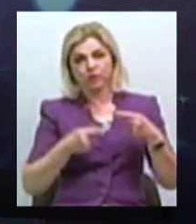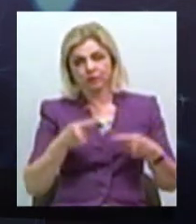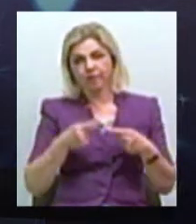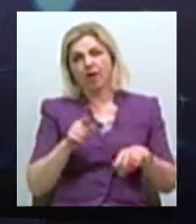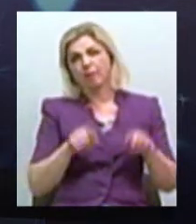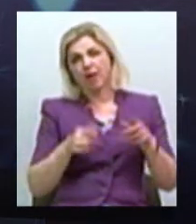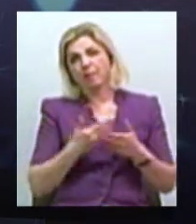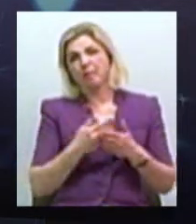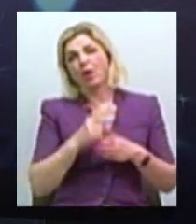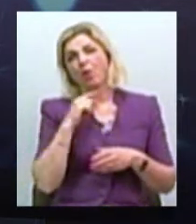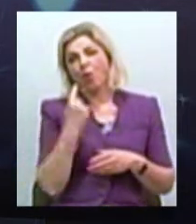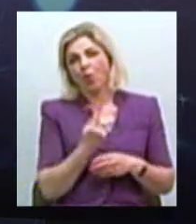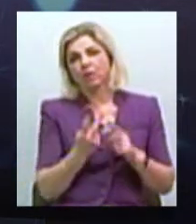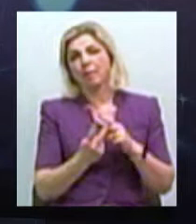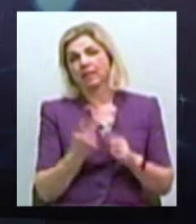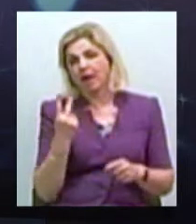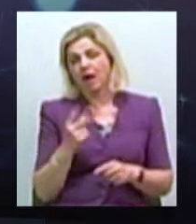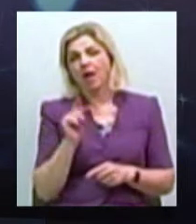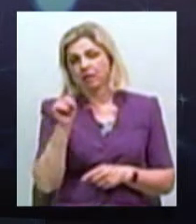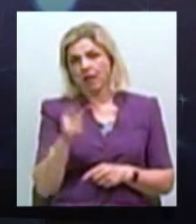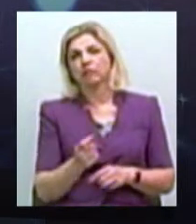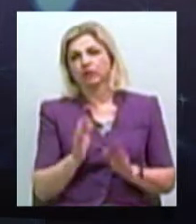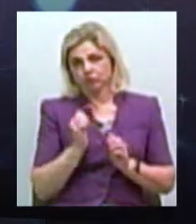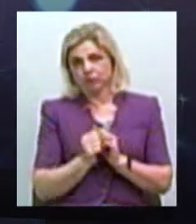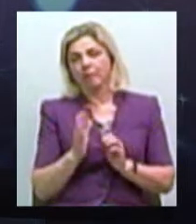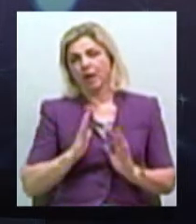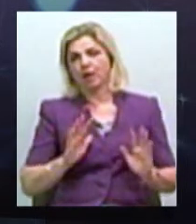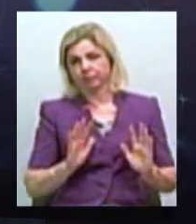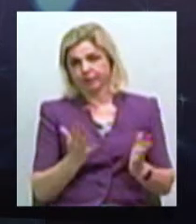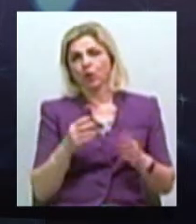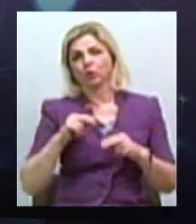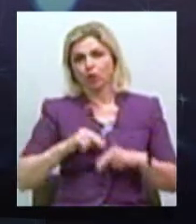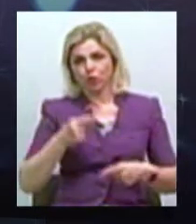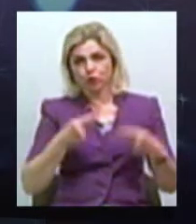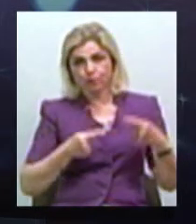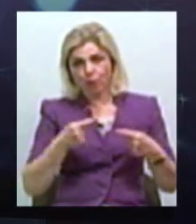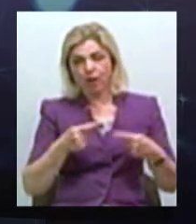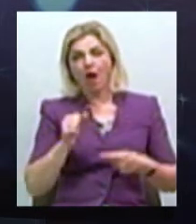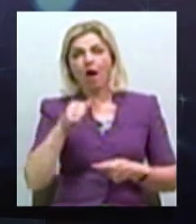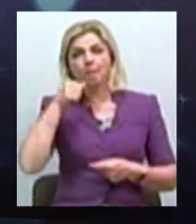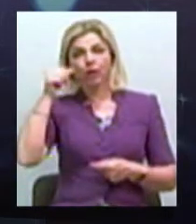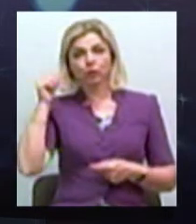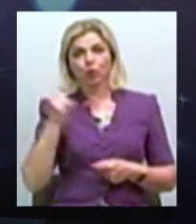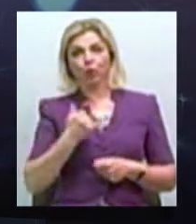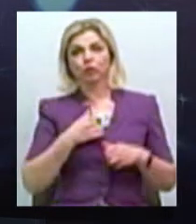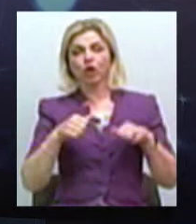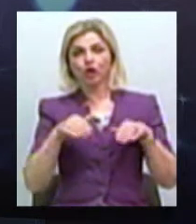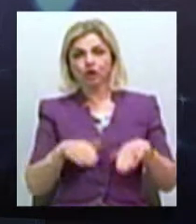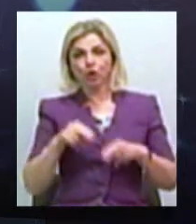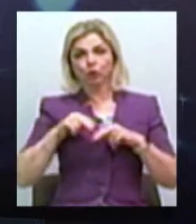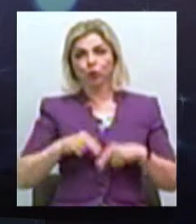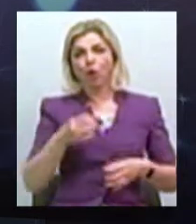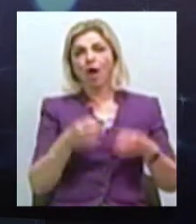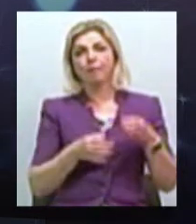десь рік-півтора, там виникали колективні трудові спори. В минулому році у нас вирішував трудовий арбітраж у